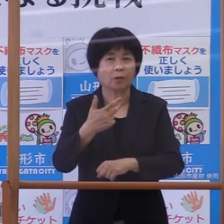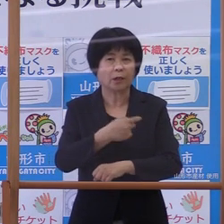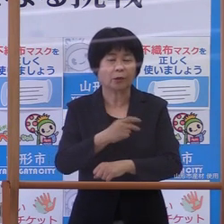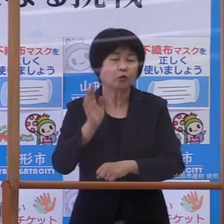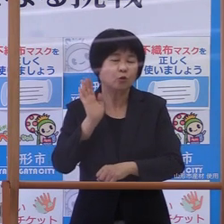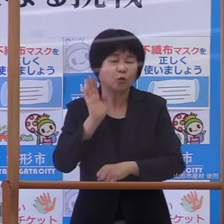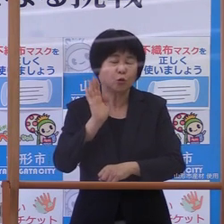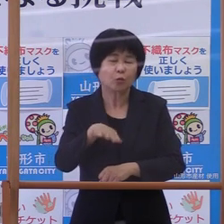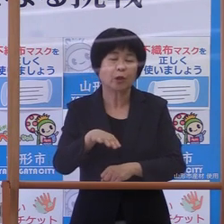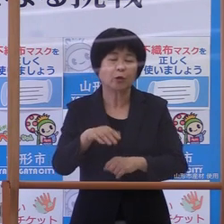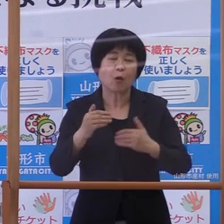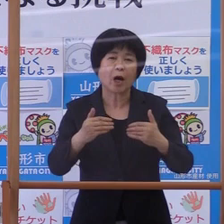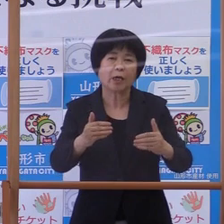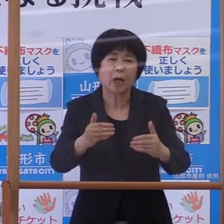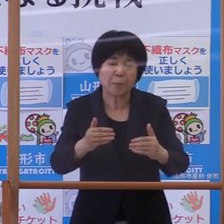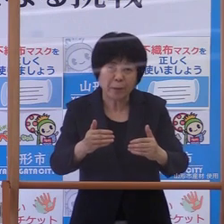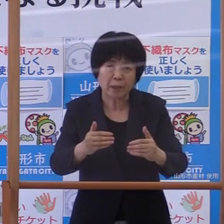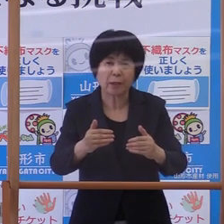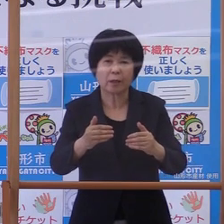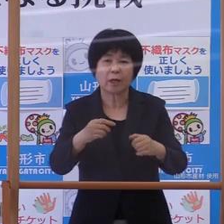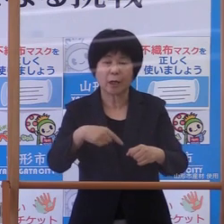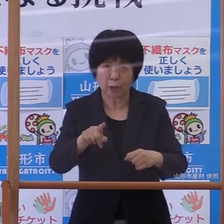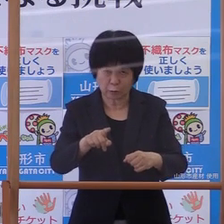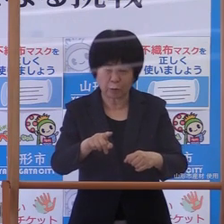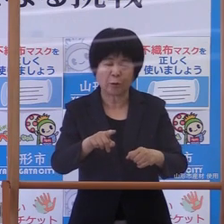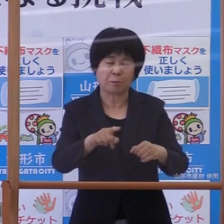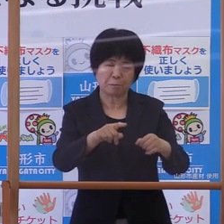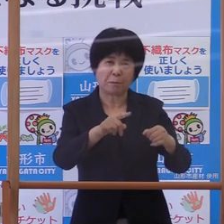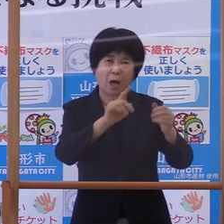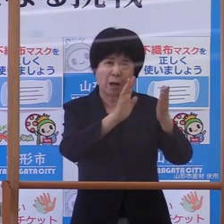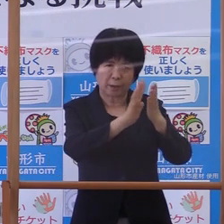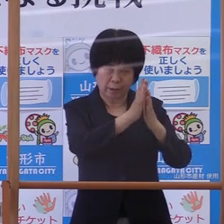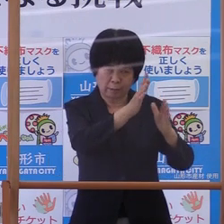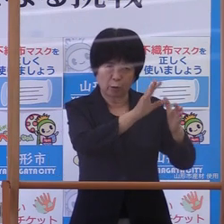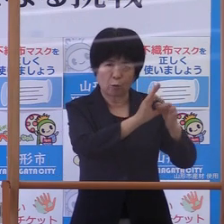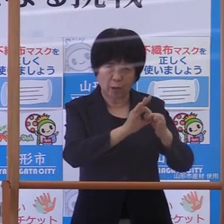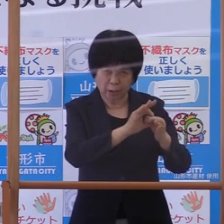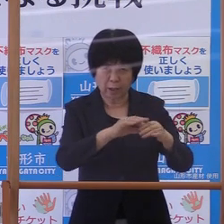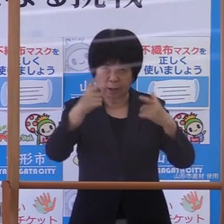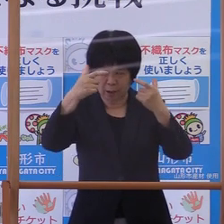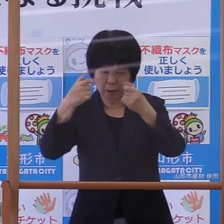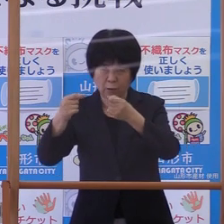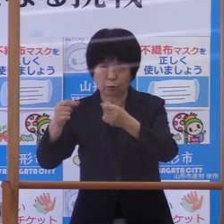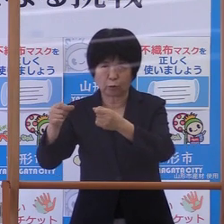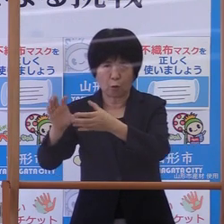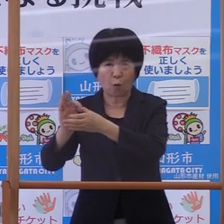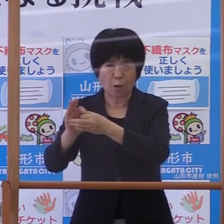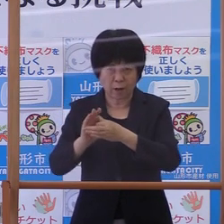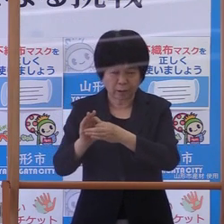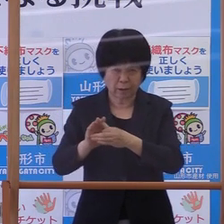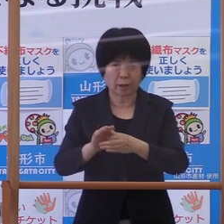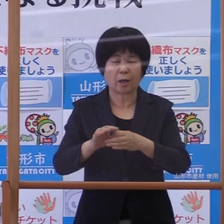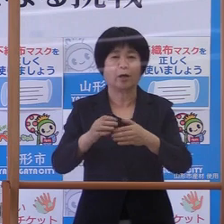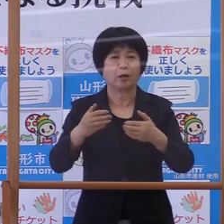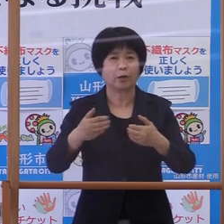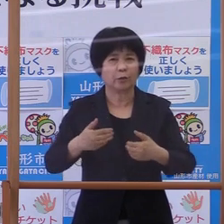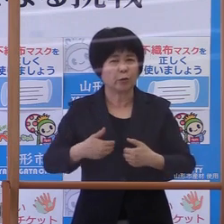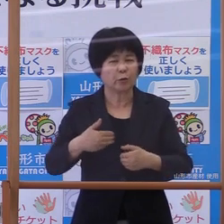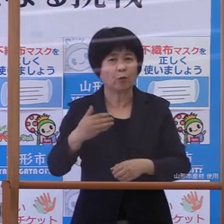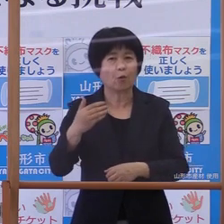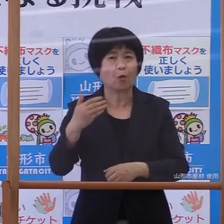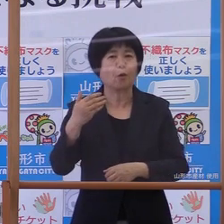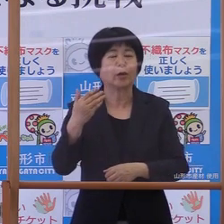こう県とかとこう連携、県とか大学とかとこう連携をが必要なのかと、今現時点でどのようにお考えな